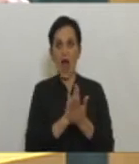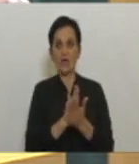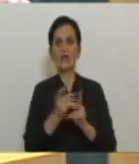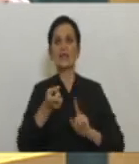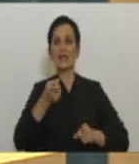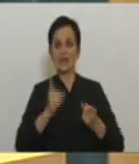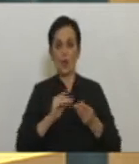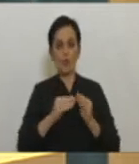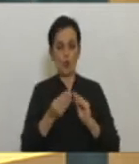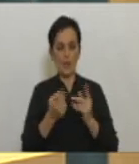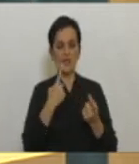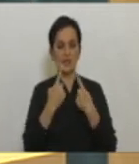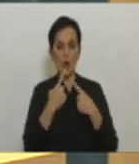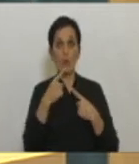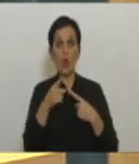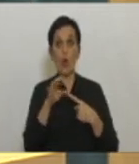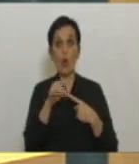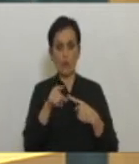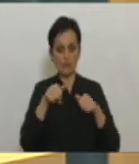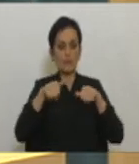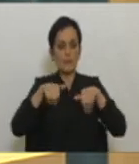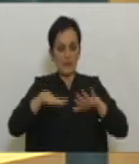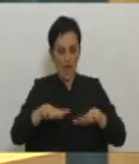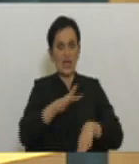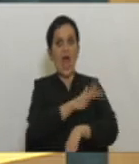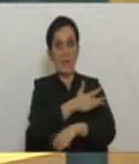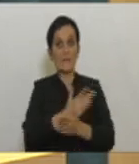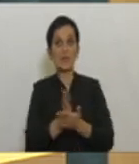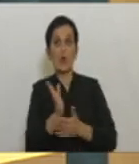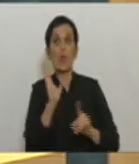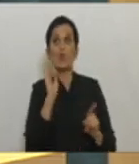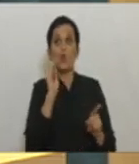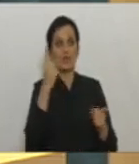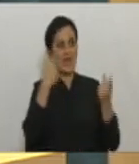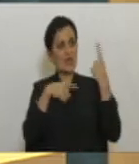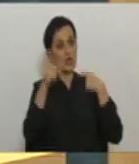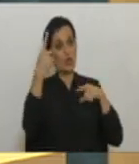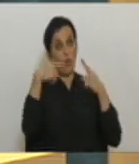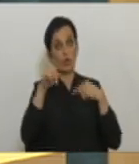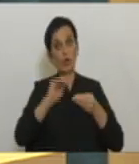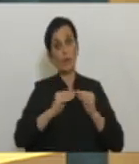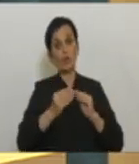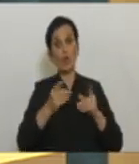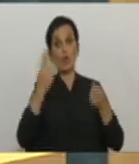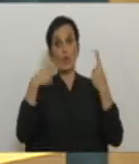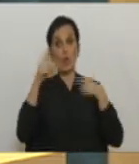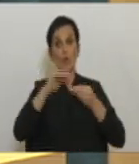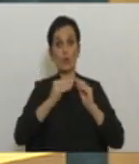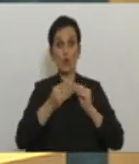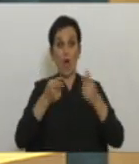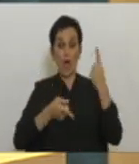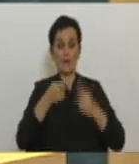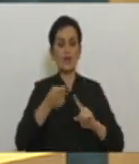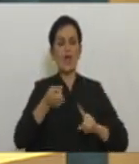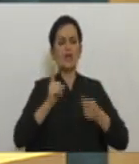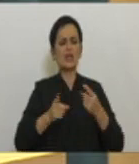რეალურ პრობლემებზე საუბარი ამ პრობლემის გადაჭრას ეს ემსახურება რა თქმა უნდა როდესაც იგონე პრობლემას და ამ მოგონილ პრობლემას ებრძვი რეალური